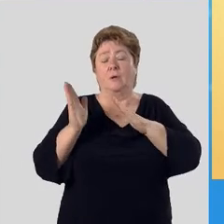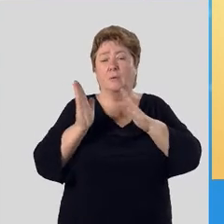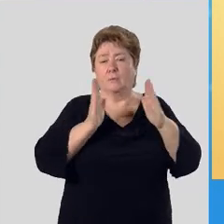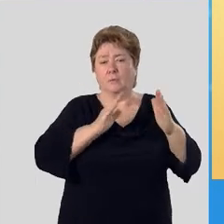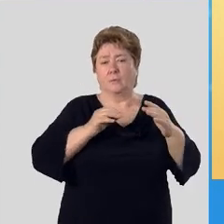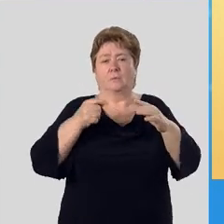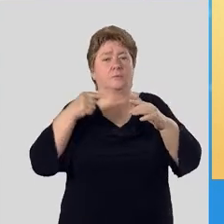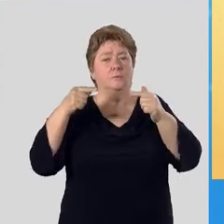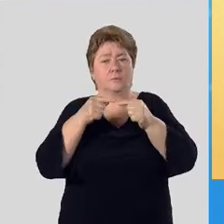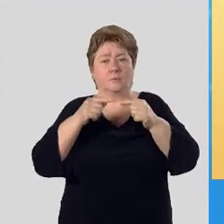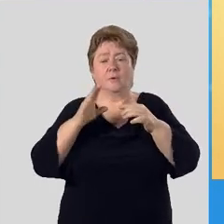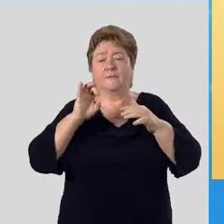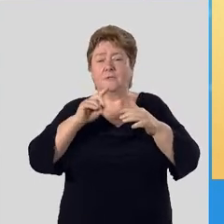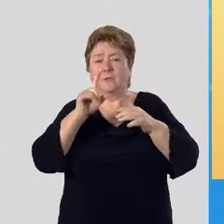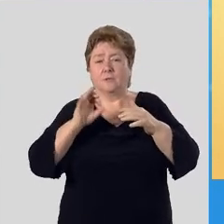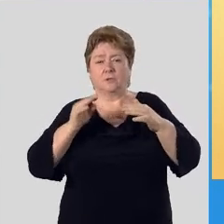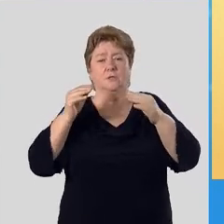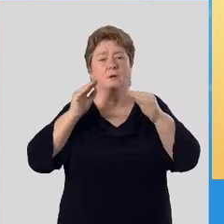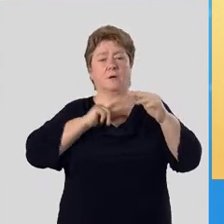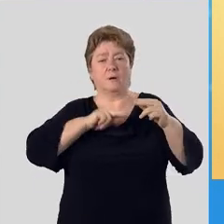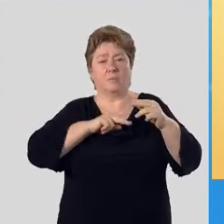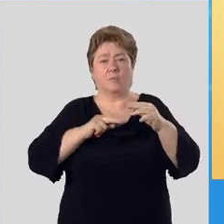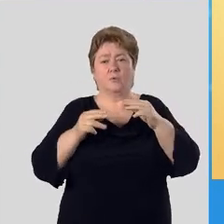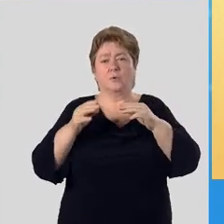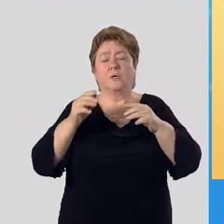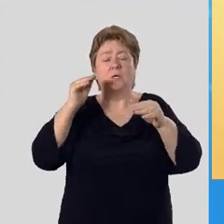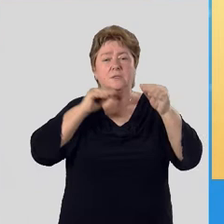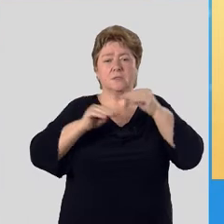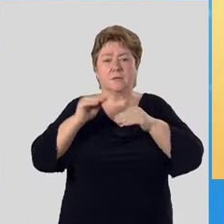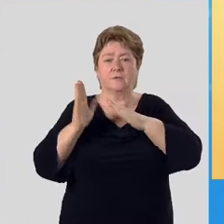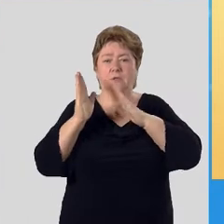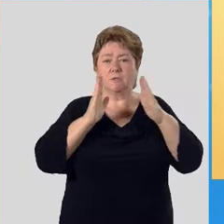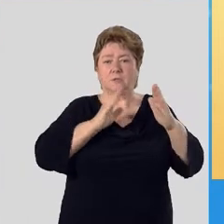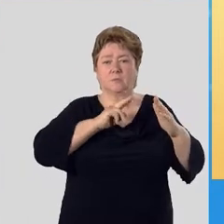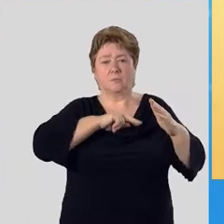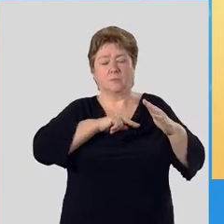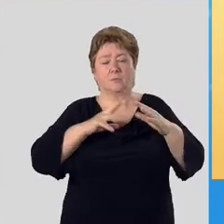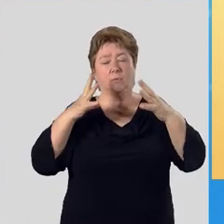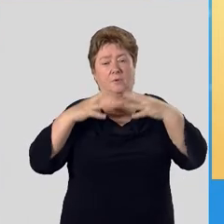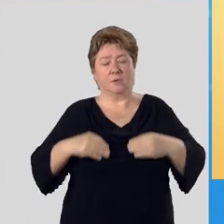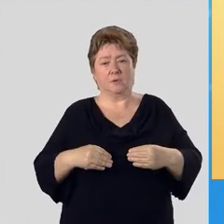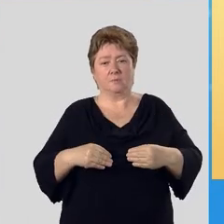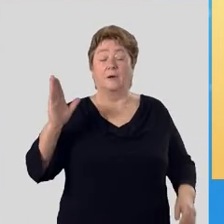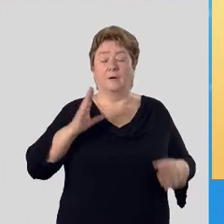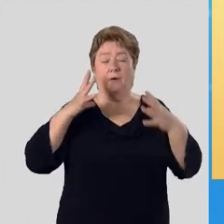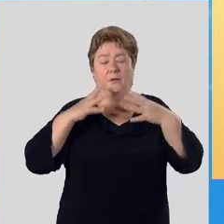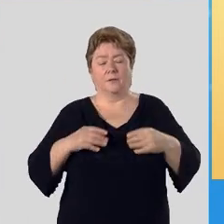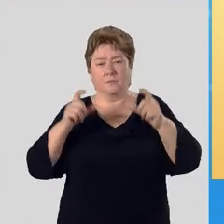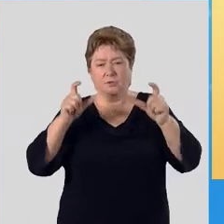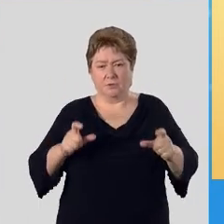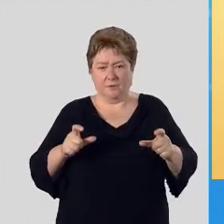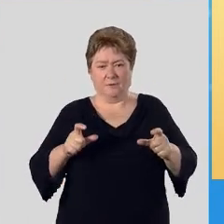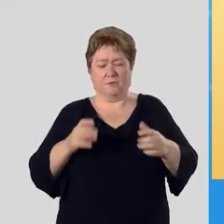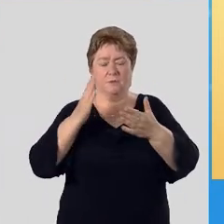определенной физиологической функцией, составляют физиологическую систему организма. В организме